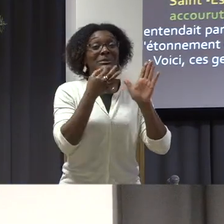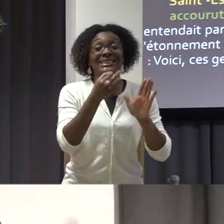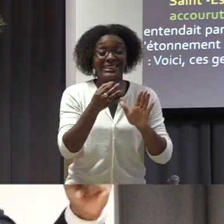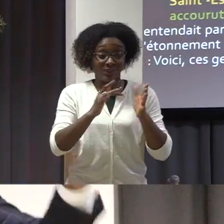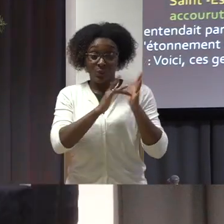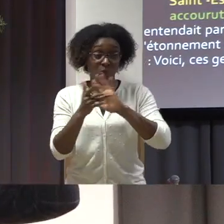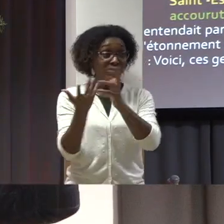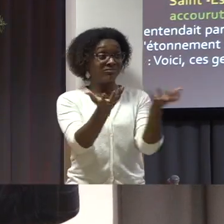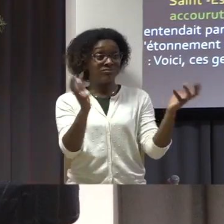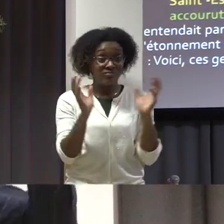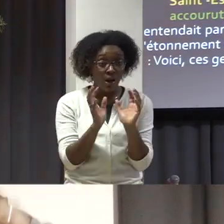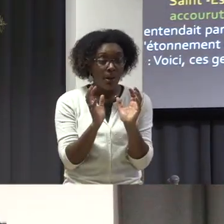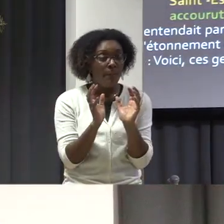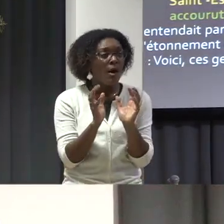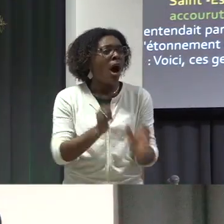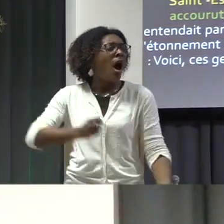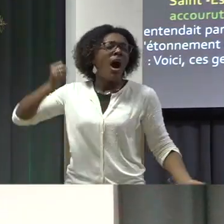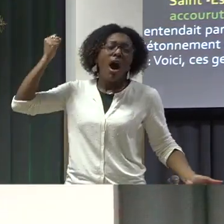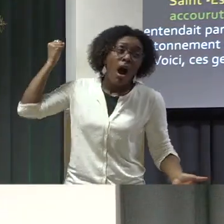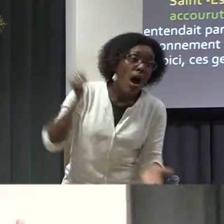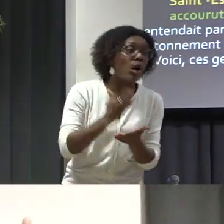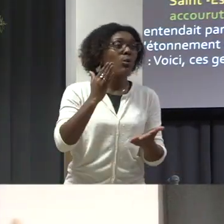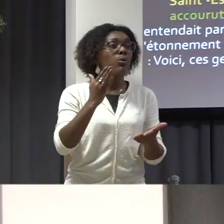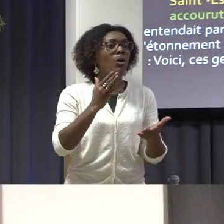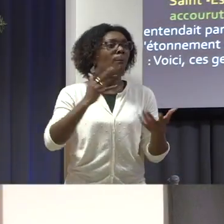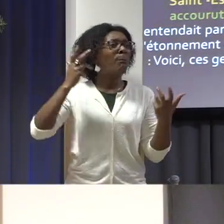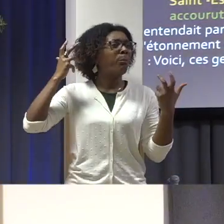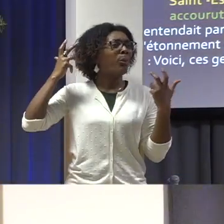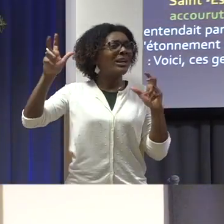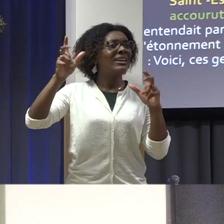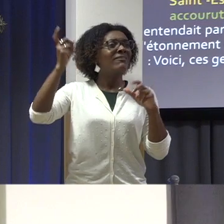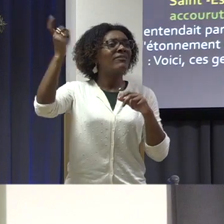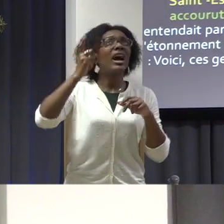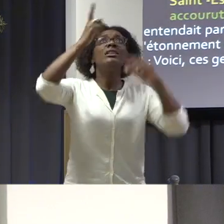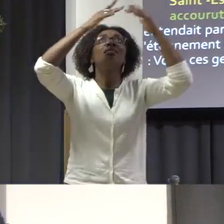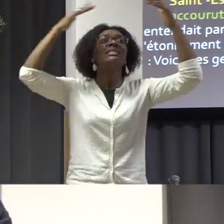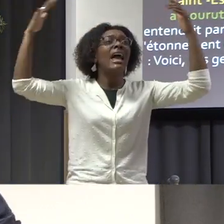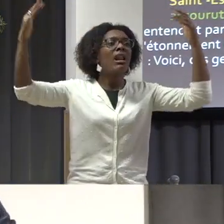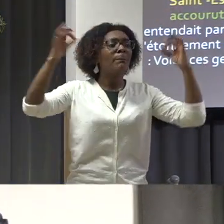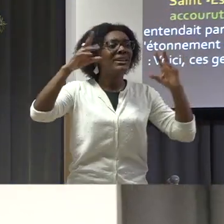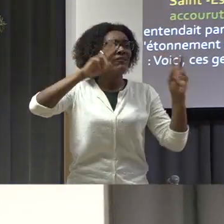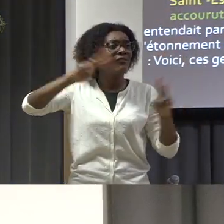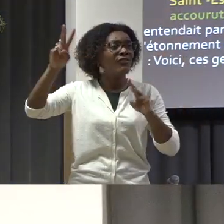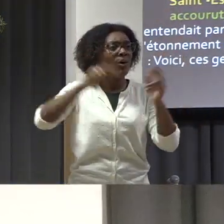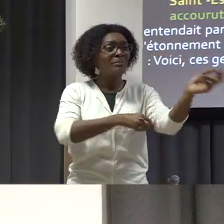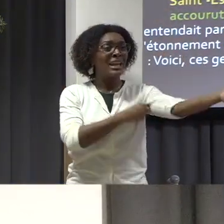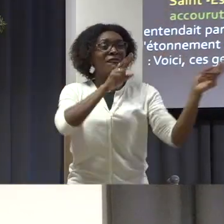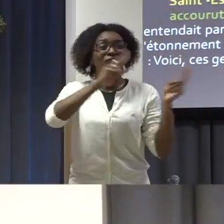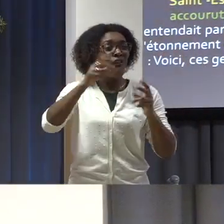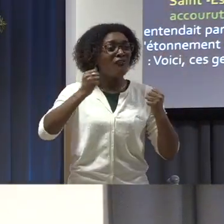tout à coup il vint du ciel un bruit celui d'un vent impétueux